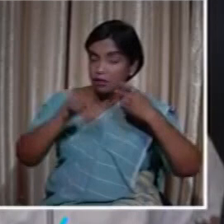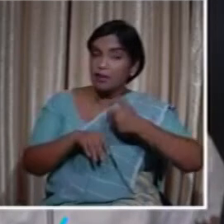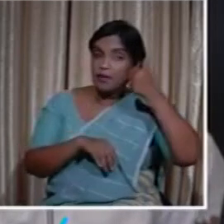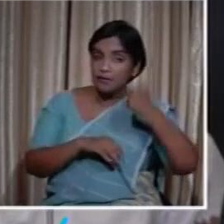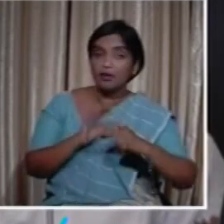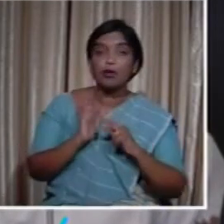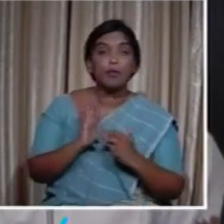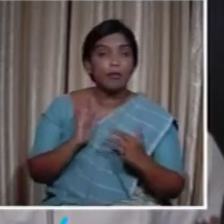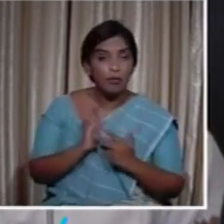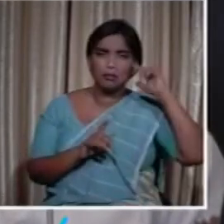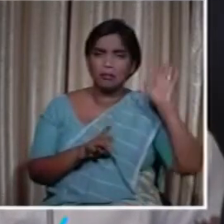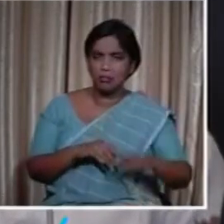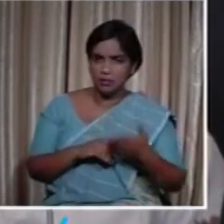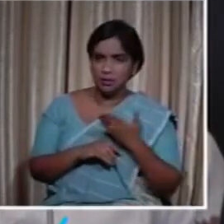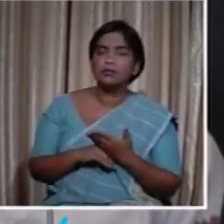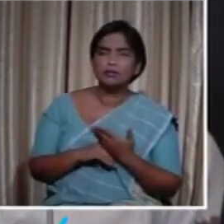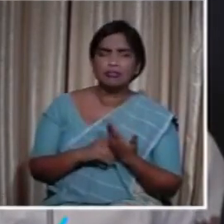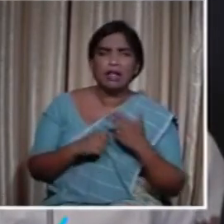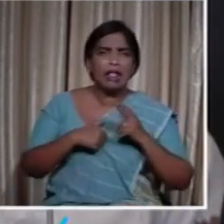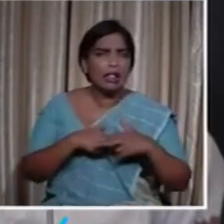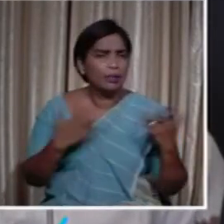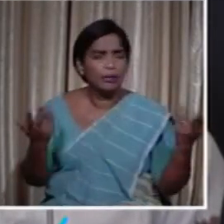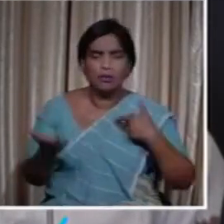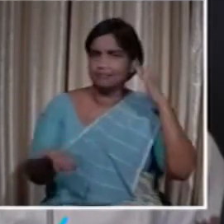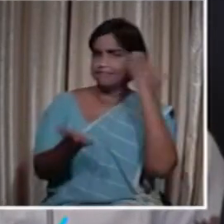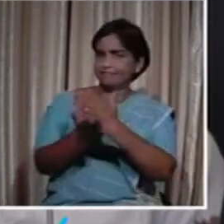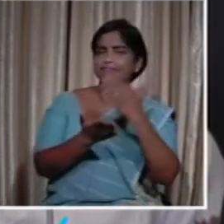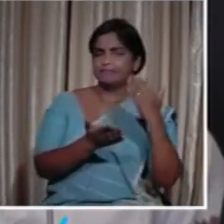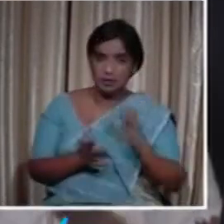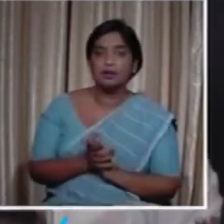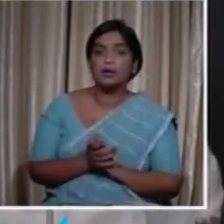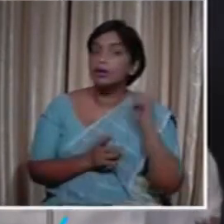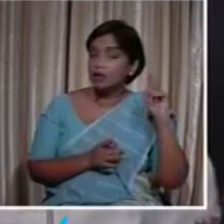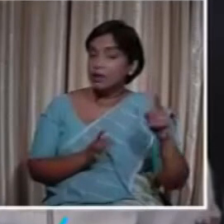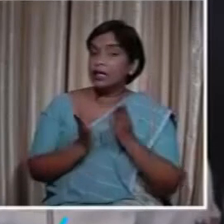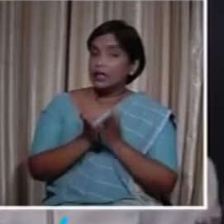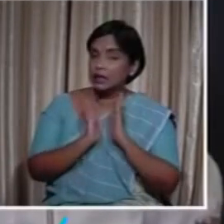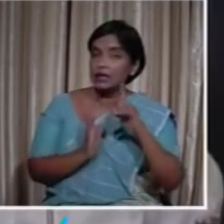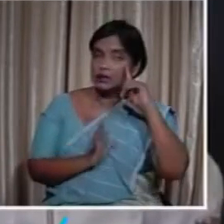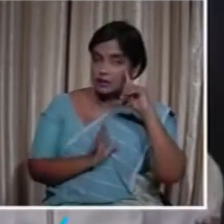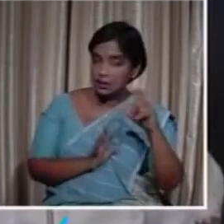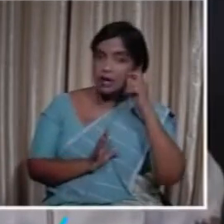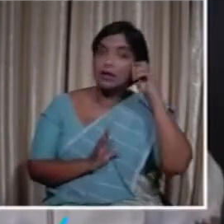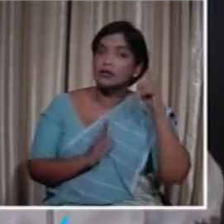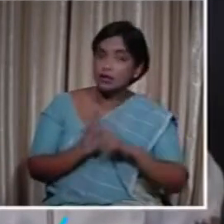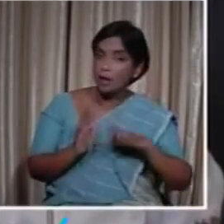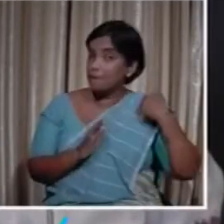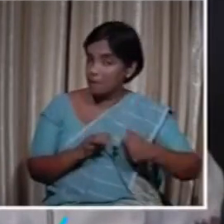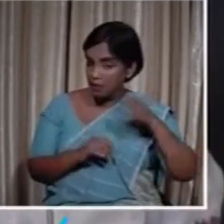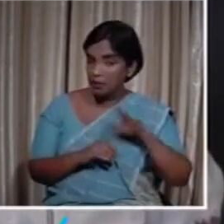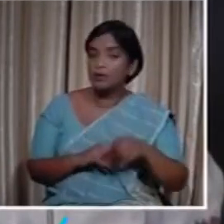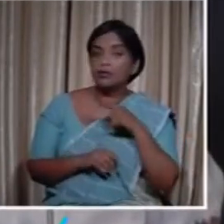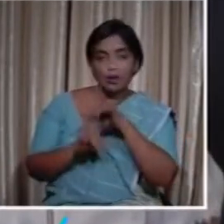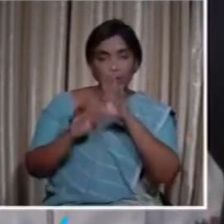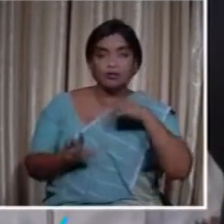a conference under the leadership of India, China and Japan will be a great strength to our country. ඉන්දියාව චීනය සහ ජපානය ප්‍රධානත්වයෙන්